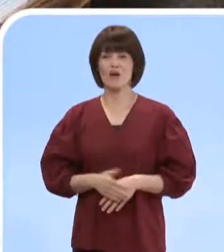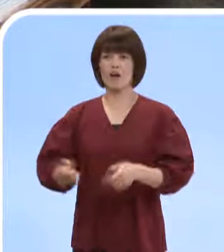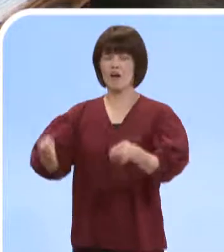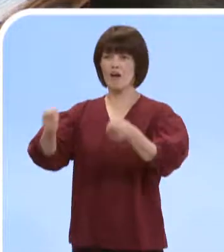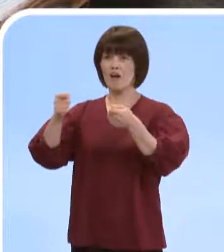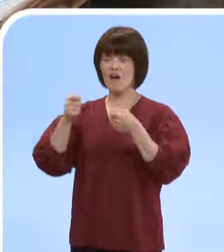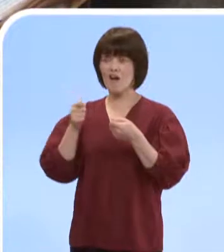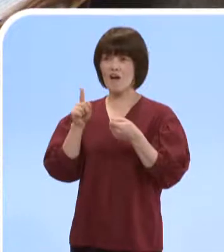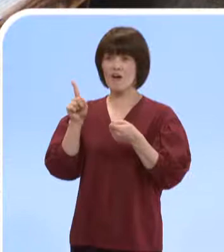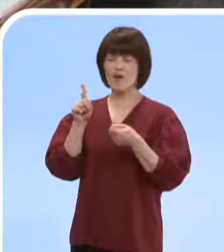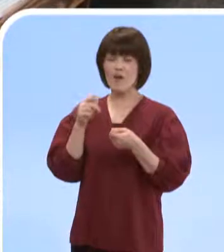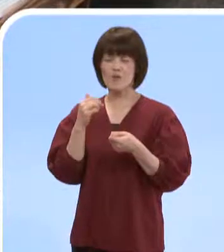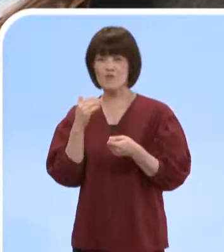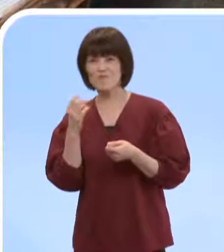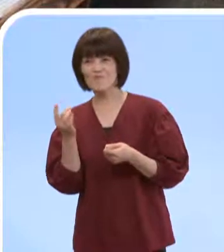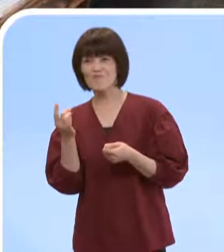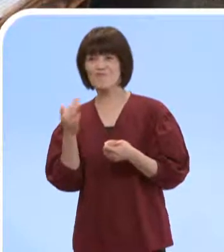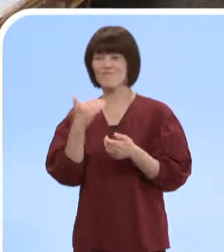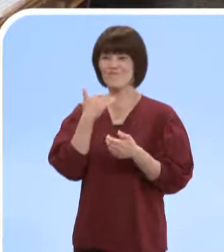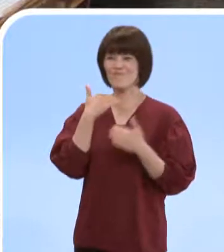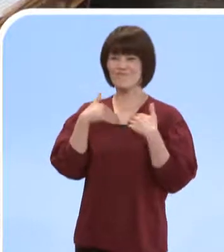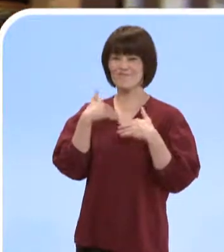どんなおそばが出てくるのかな。